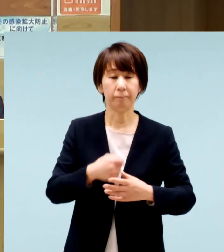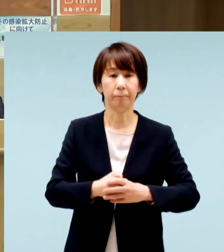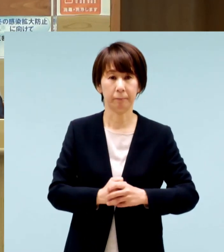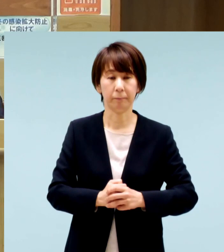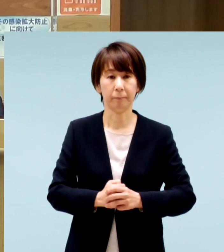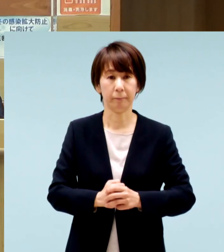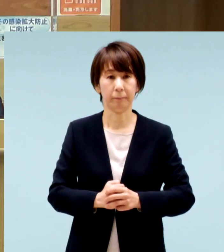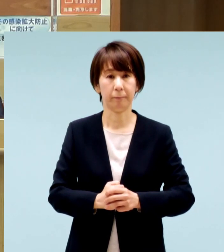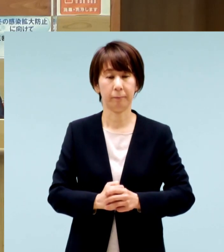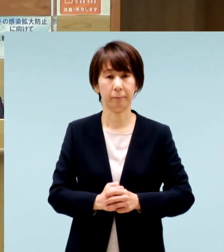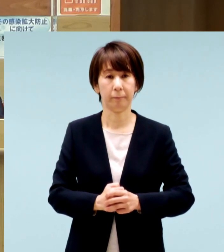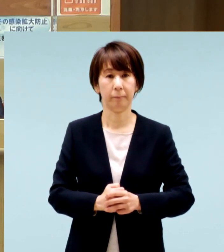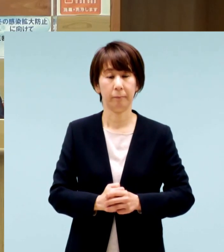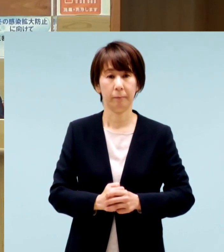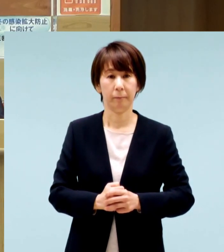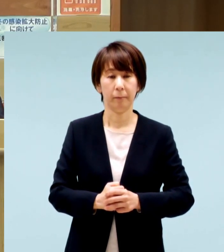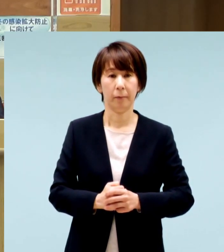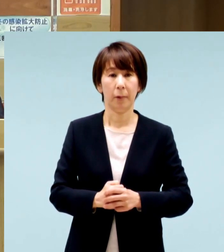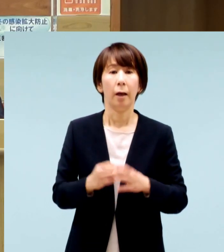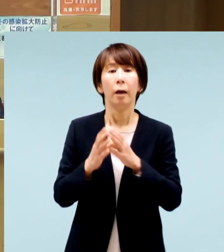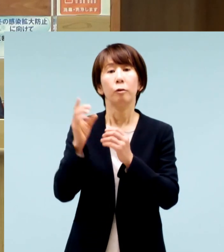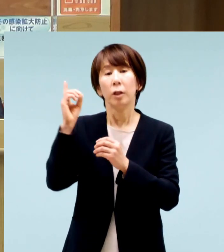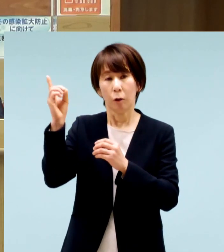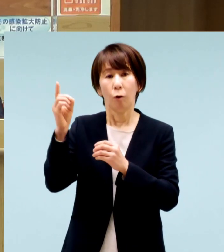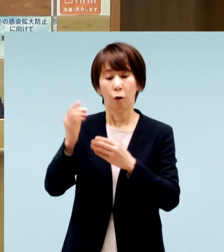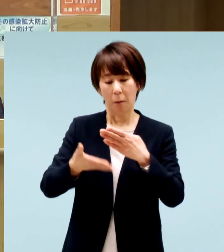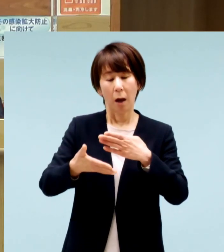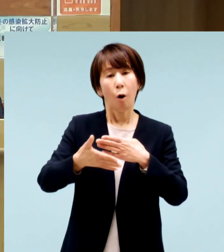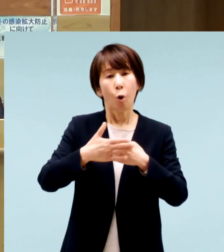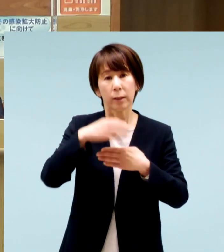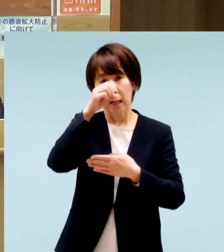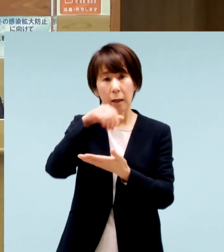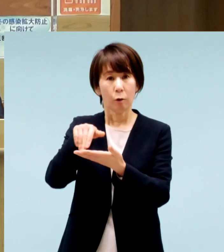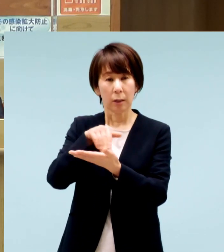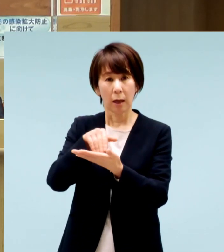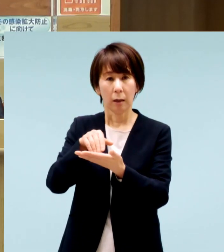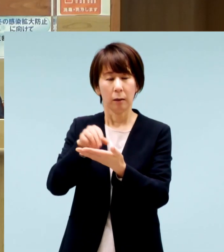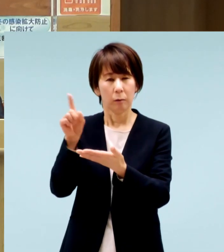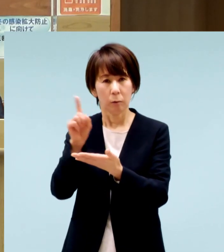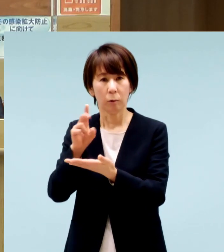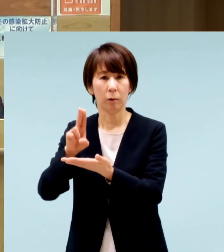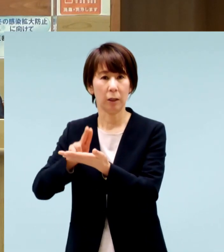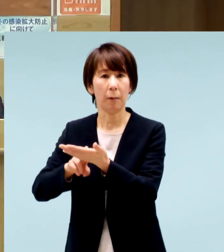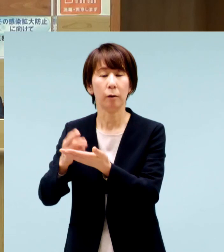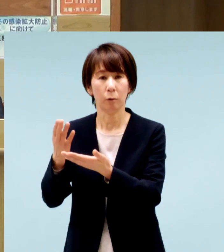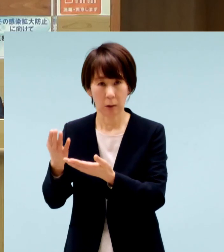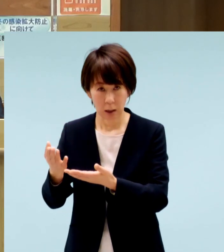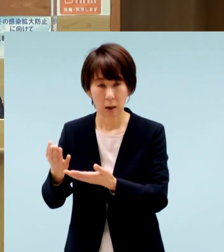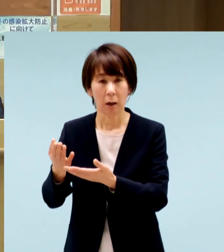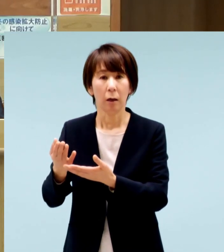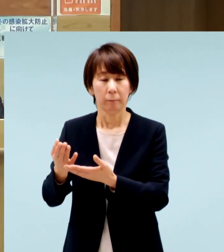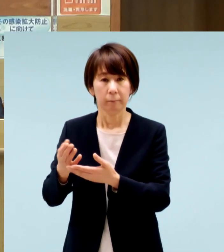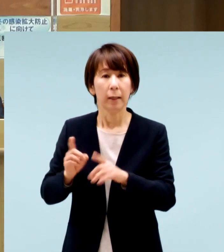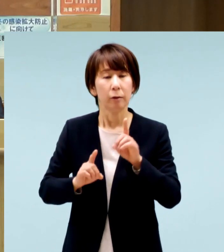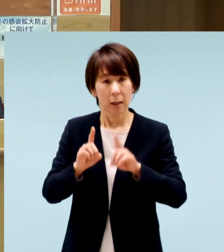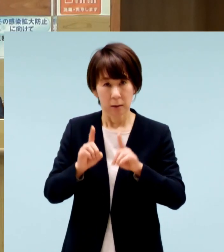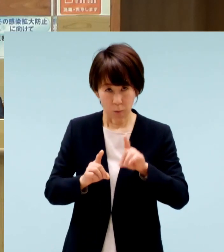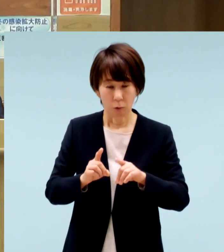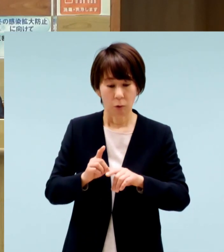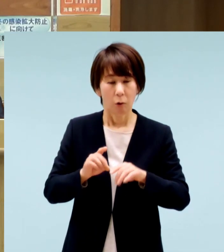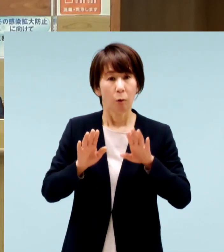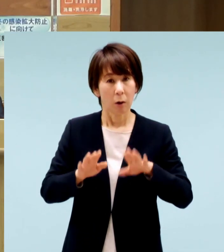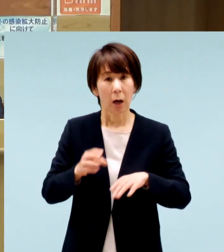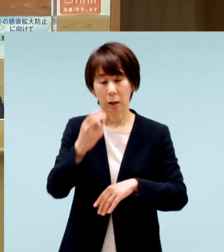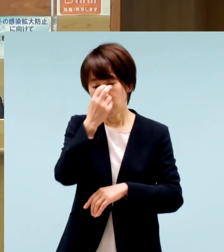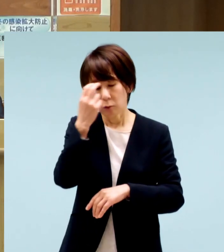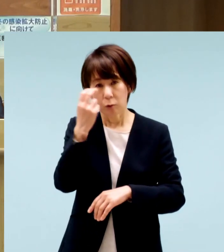この国の補正予算、まあ、こういったものを注視をしながらですね、いずれにしてもこの被害の調